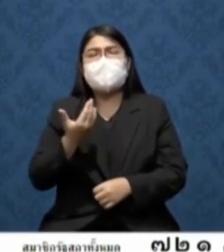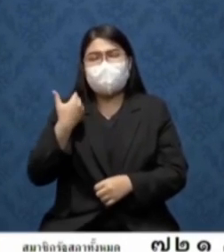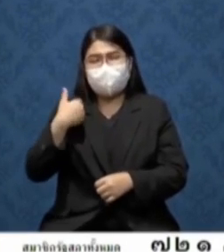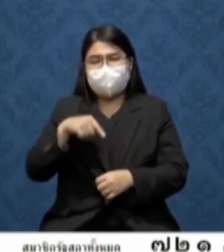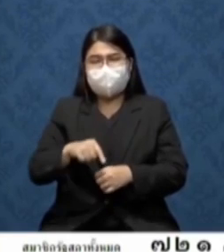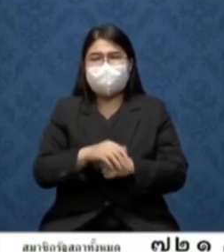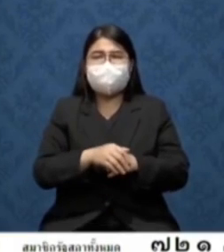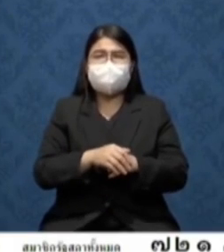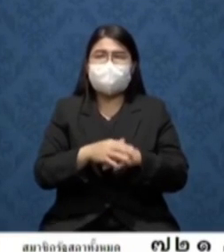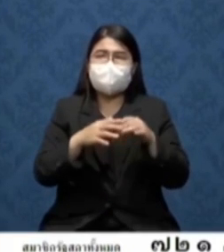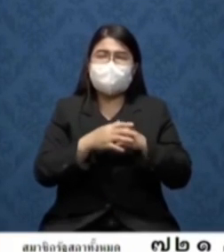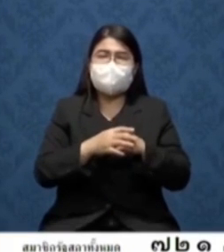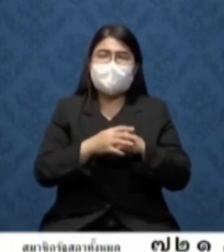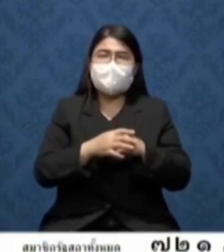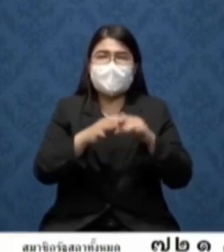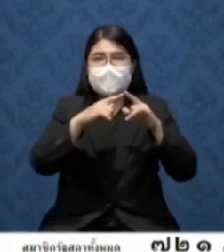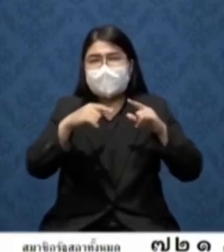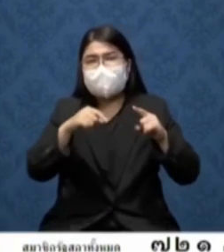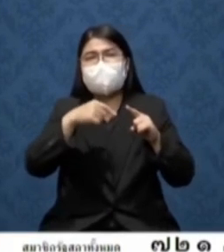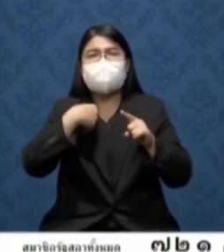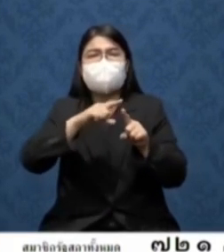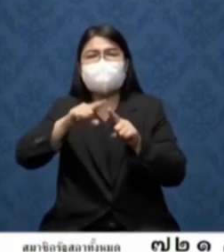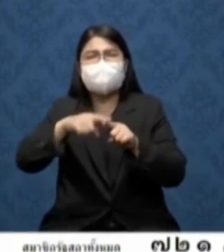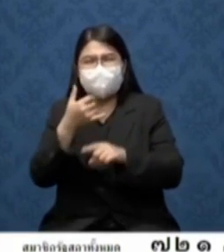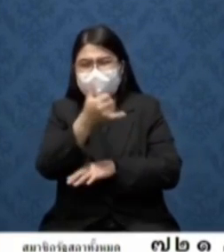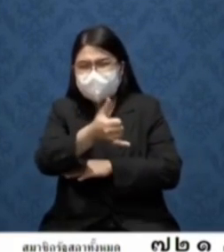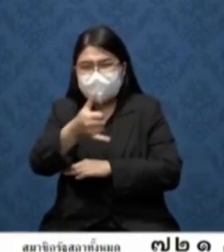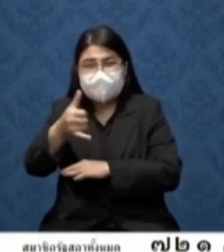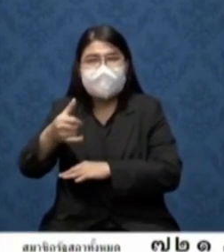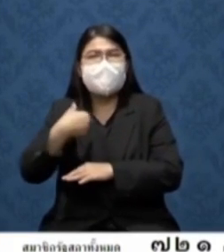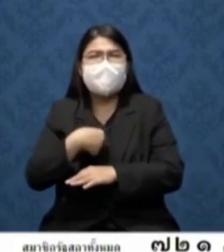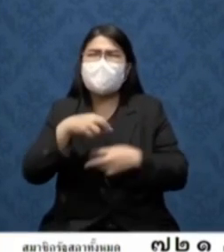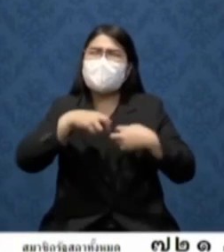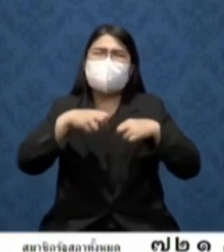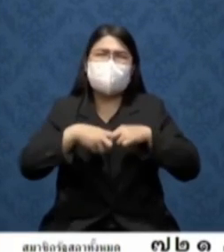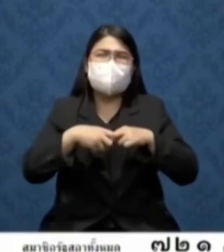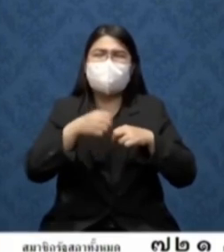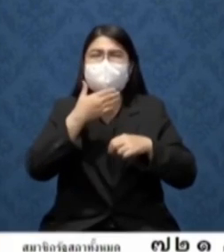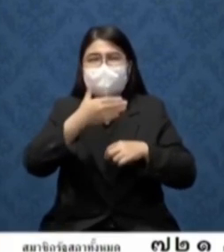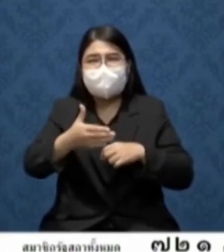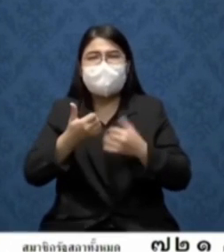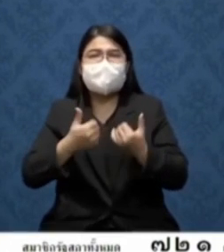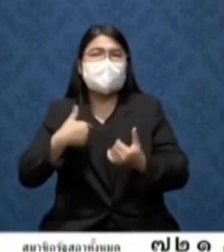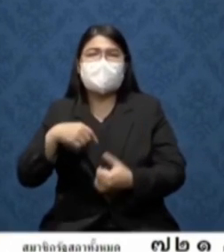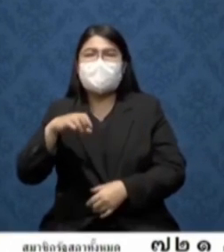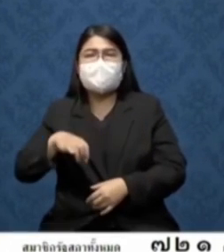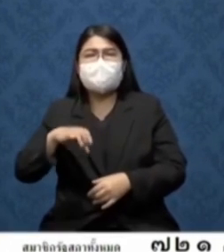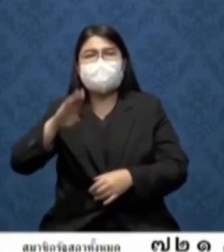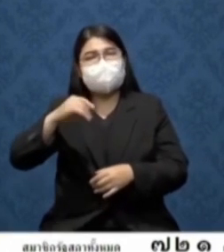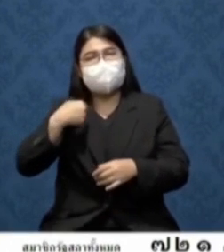ชนบทก็เจอปัญหานี้โตมาทำธุรกิจก็เจอปัญหานี้ปัจจุบันมาทำงานการเมืองก็ยังเจอปัญห